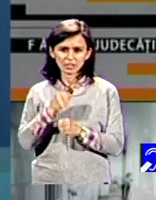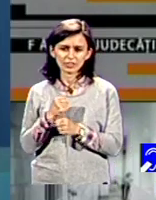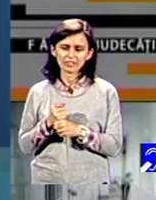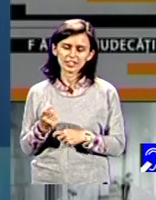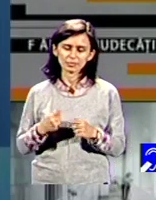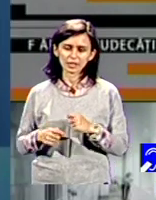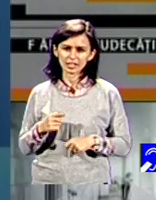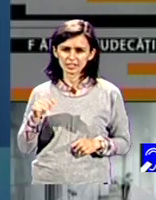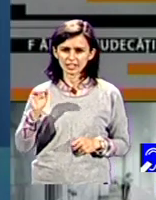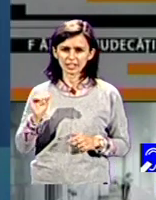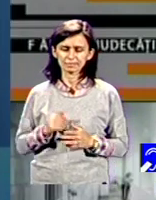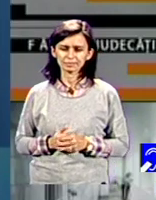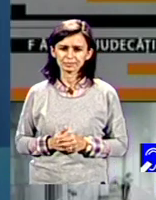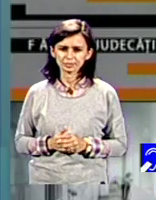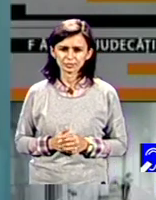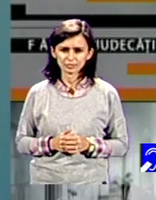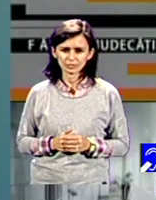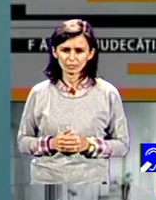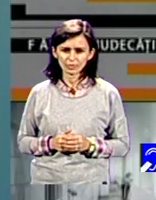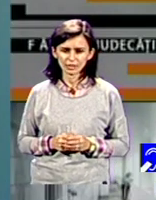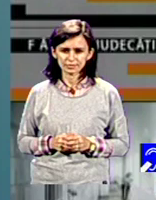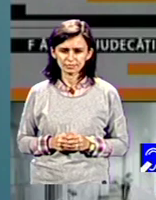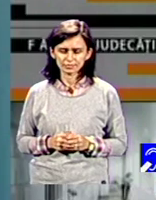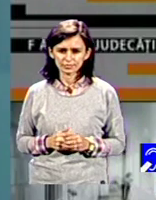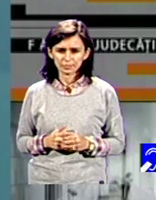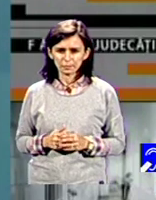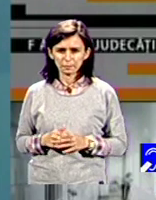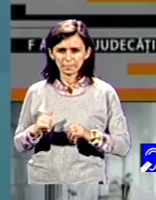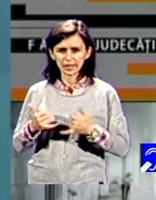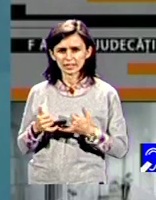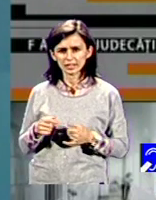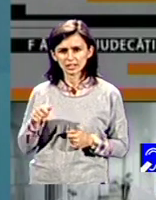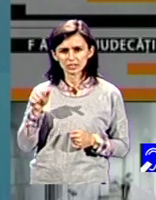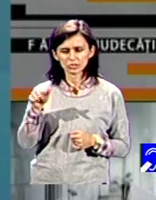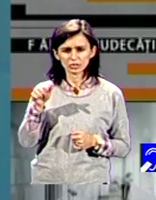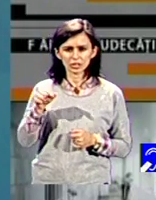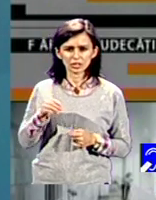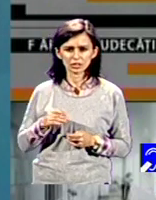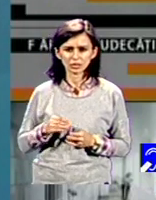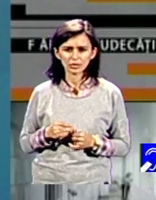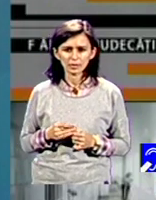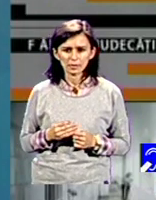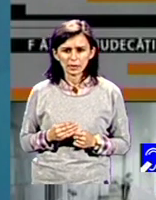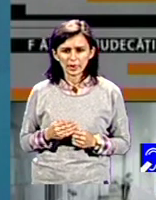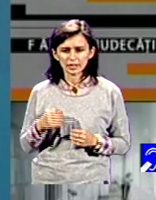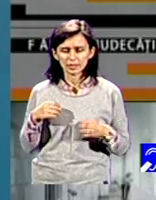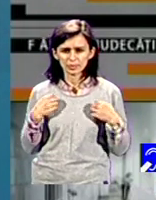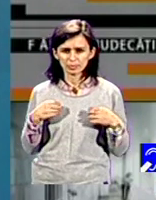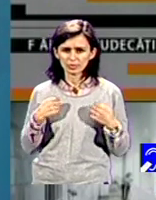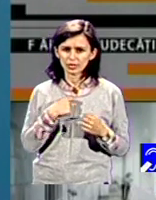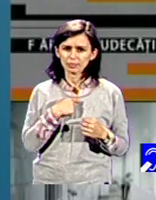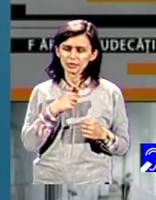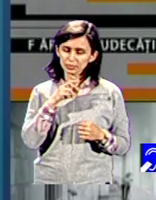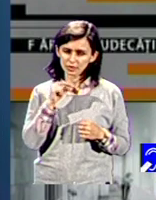exact aceasta idee Cam cum hai să luăm cazul tău Ca întotdeauna asta îmi place în discuția noastră că ne putem referi la